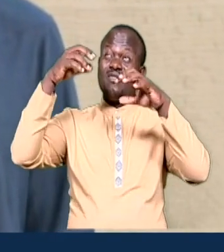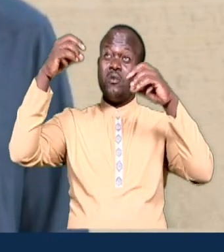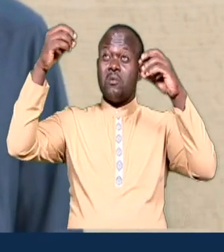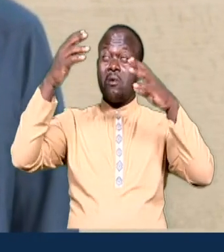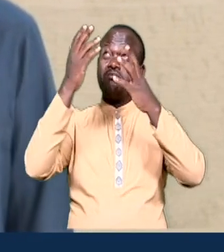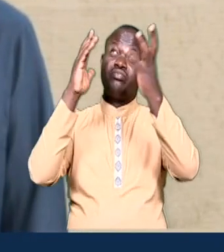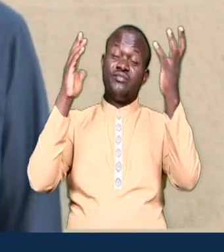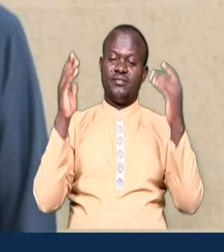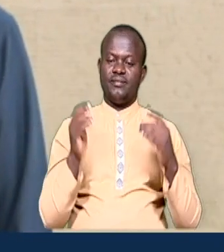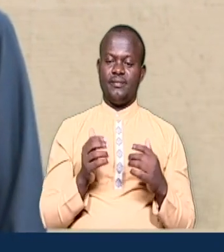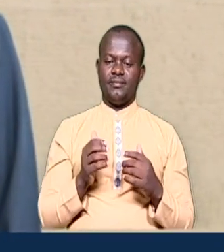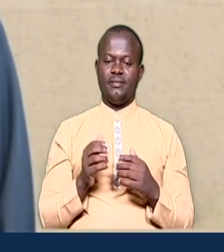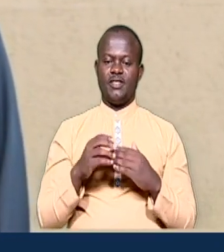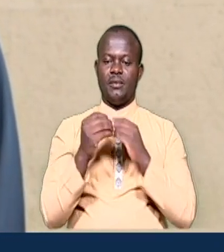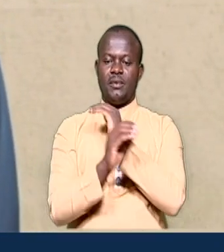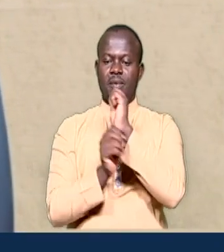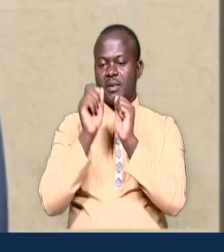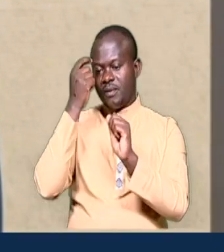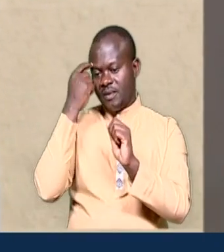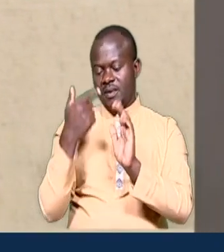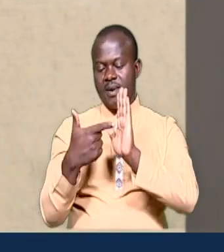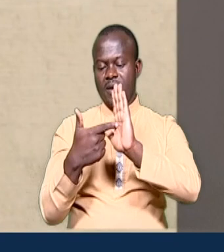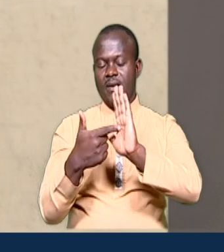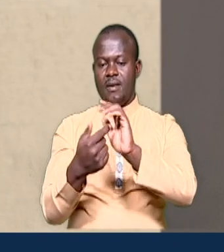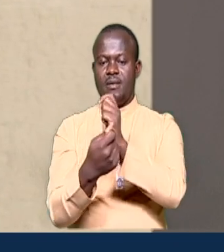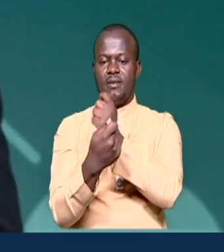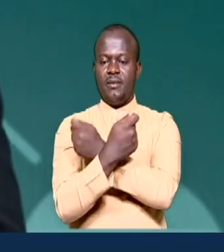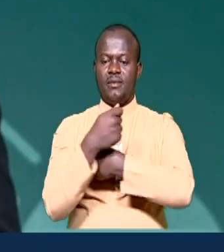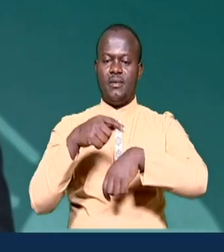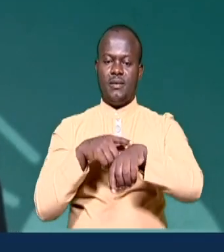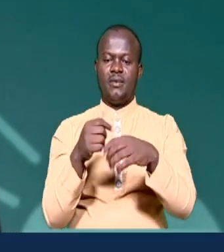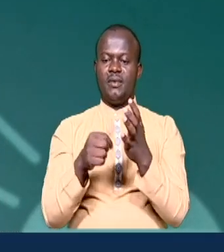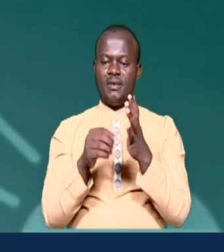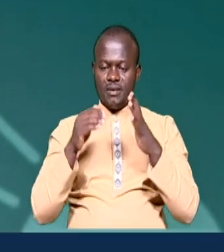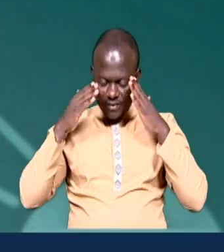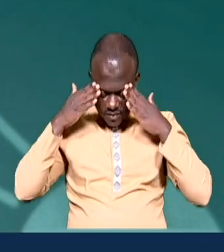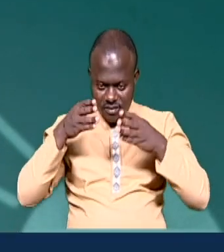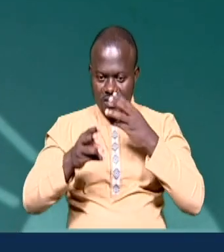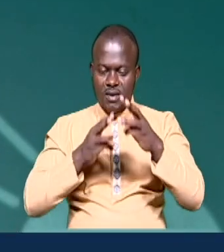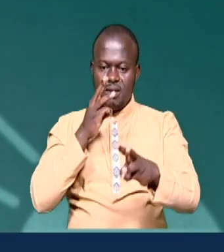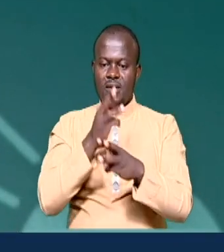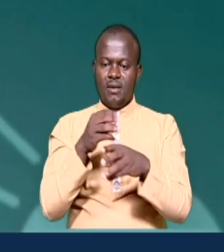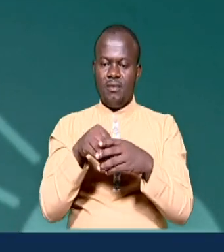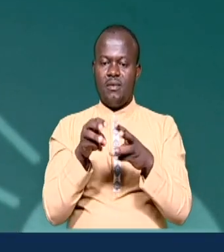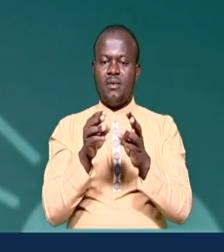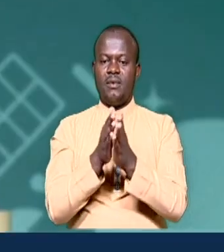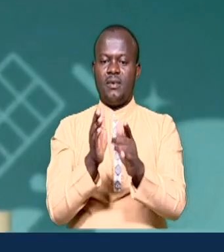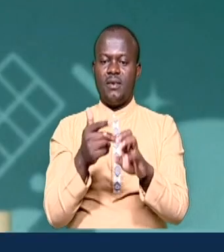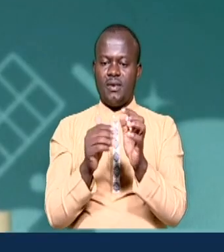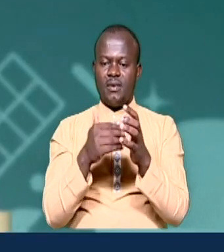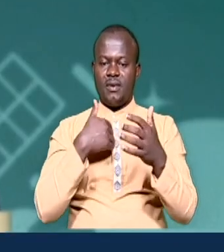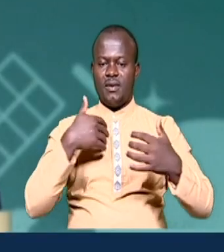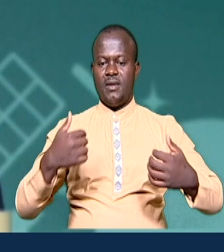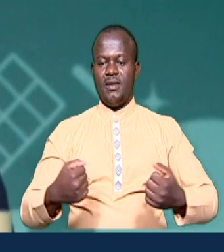COP28. Abakuru b'ibihugu n'abaguverinoma bagaragaje ko imihindagurikire y'ibihe ari ikibazo cyugarije isi mu buryo rusange ariko kikagira